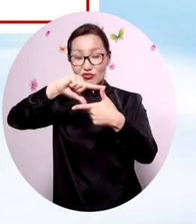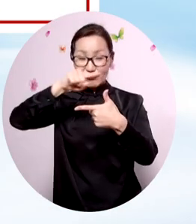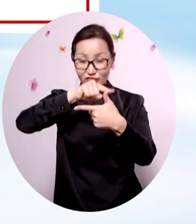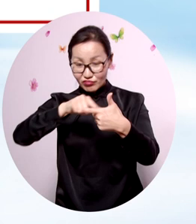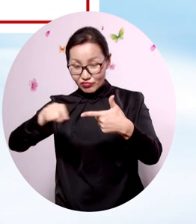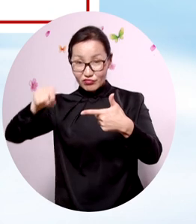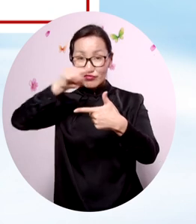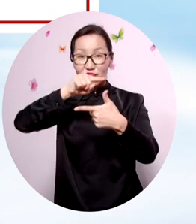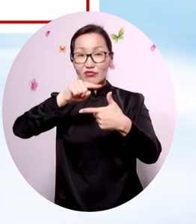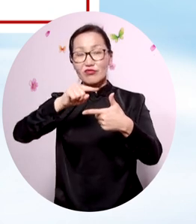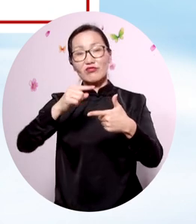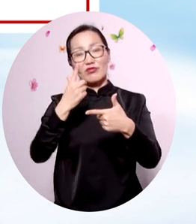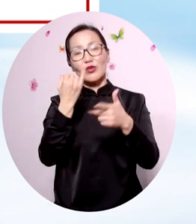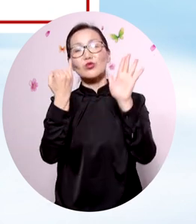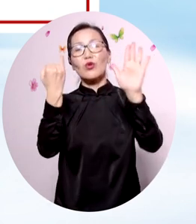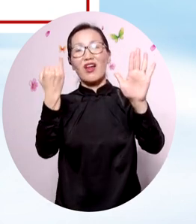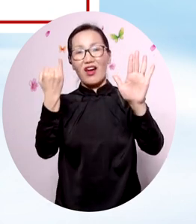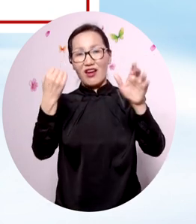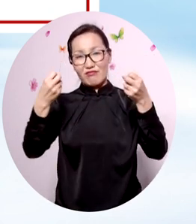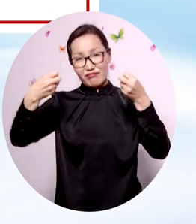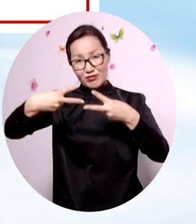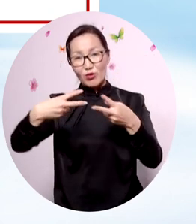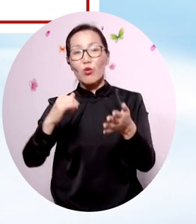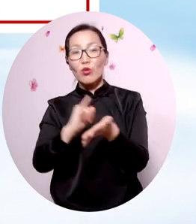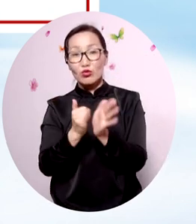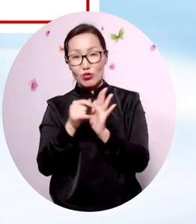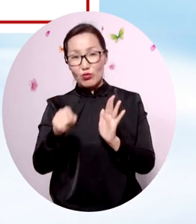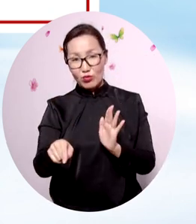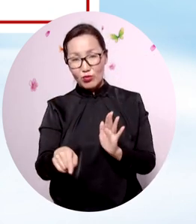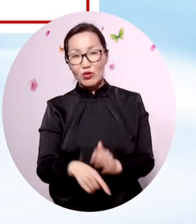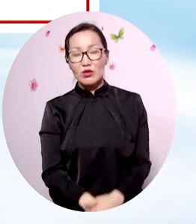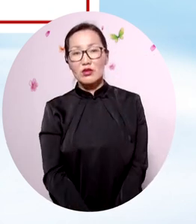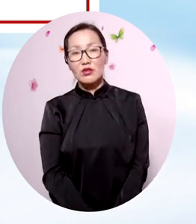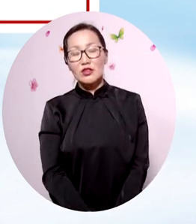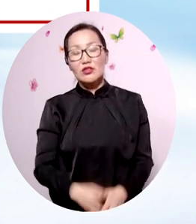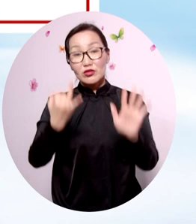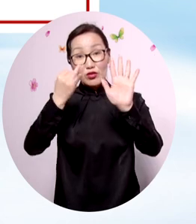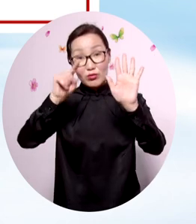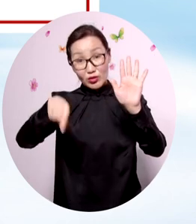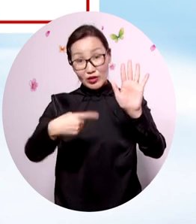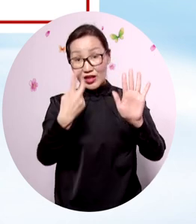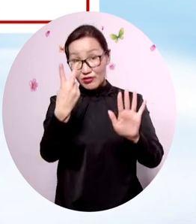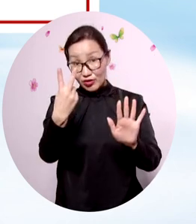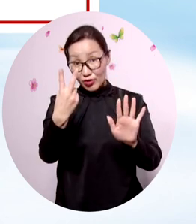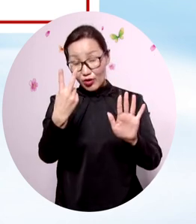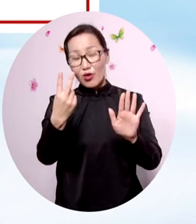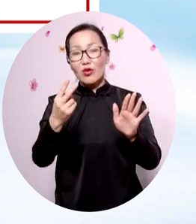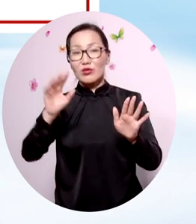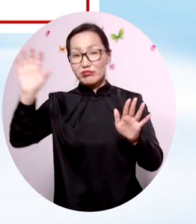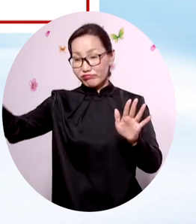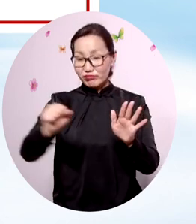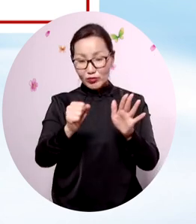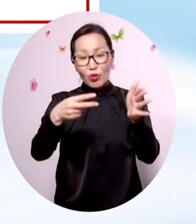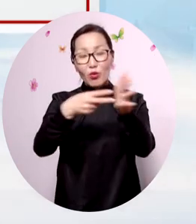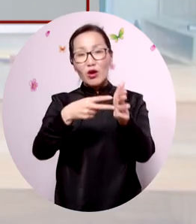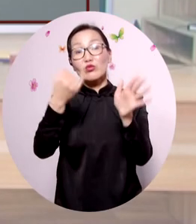маань хүрээний урт нь 6 хэсэгтэй тэнцүү байна. Тийм учраас 7 бүхэл 12 см-га